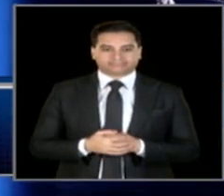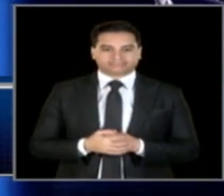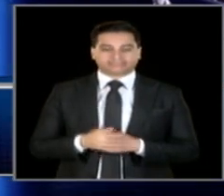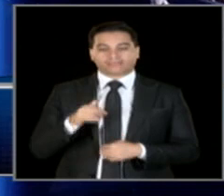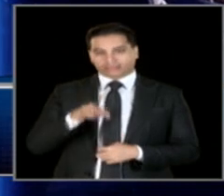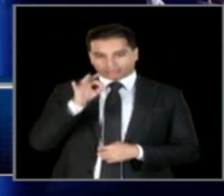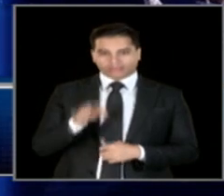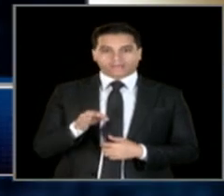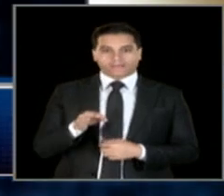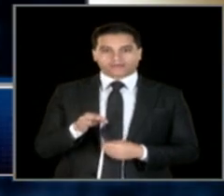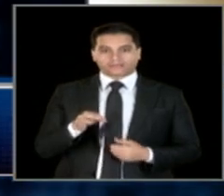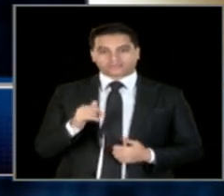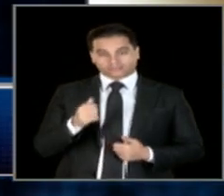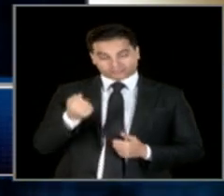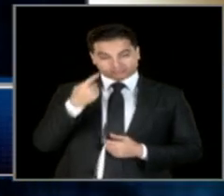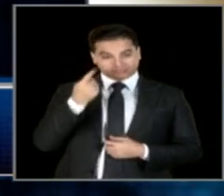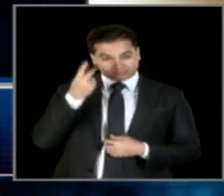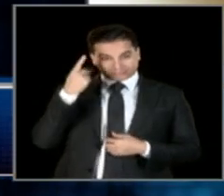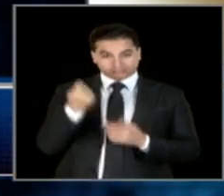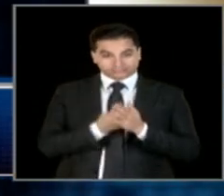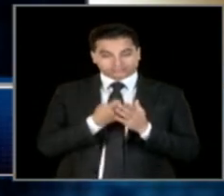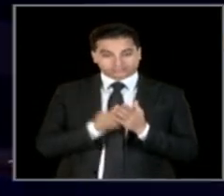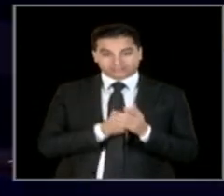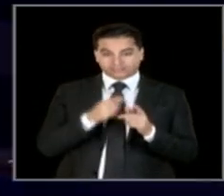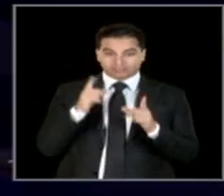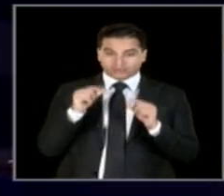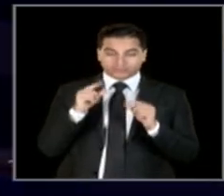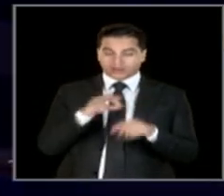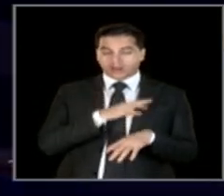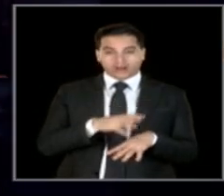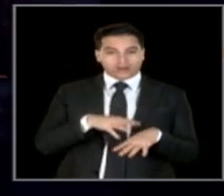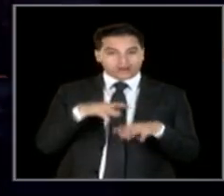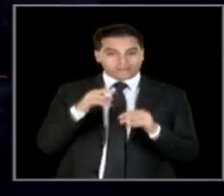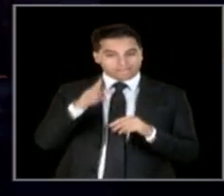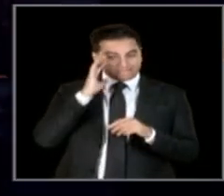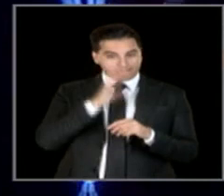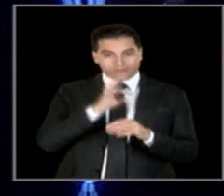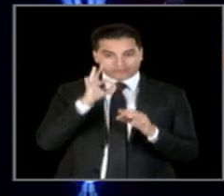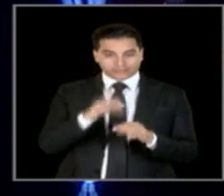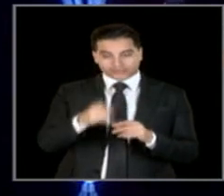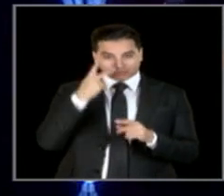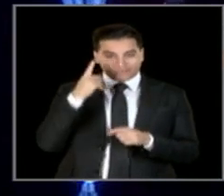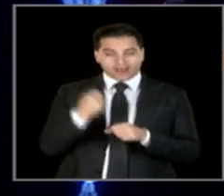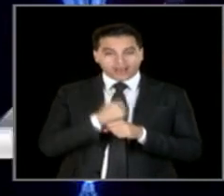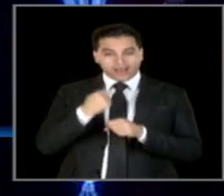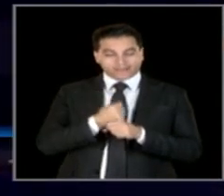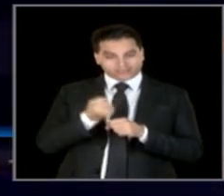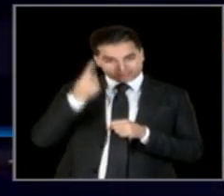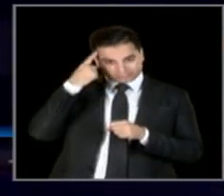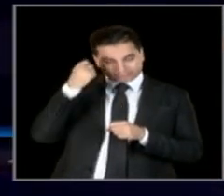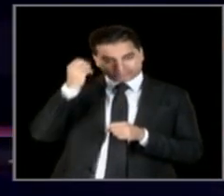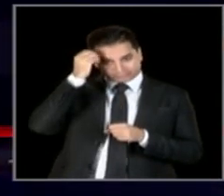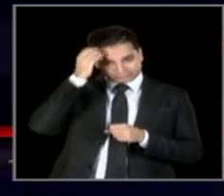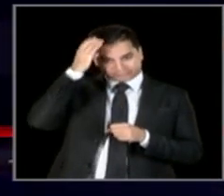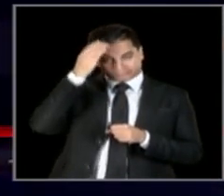طبعا ده سيناريست عبقري، بهجت قمر الله يرحمه، ولازم تتفرجوا على أعماله. السؤال